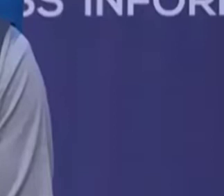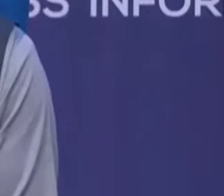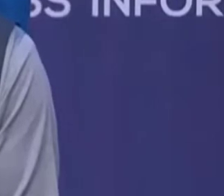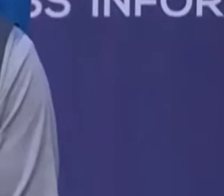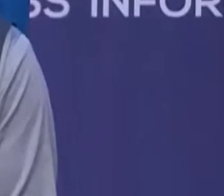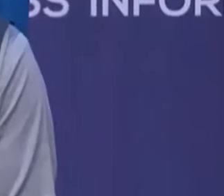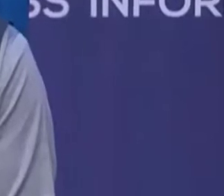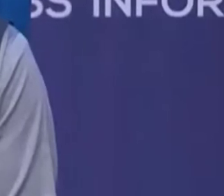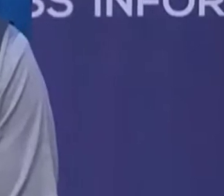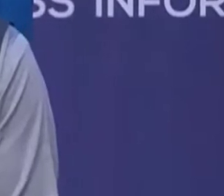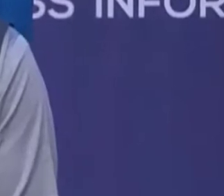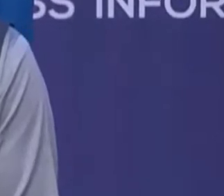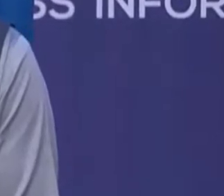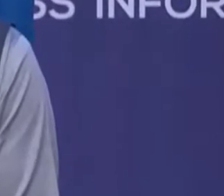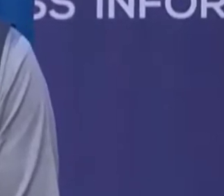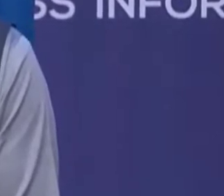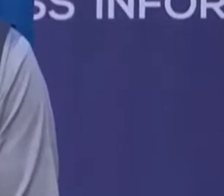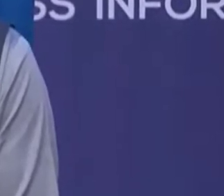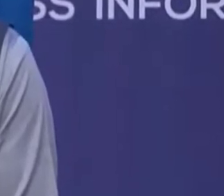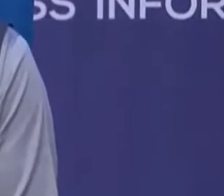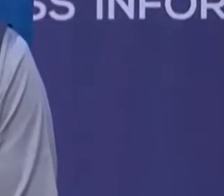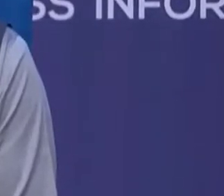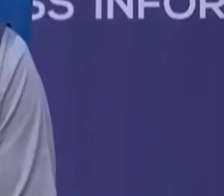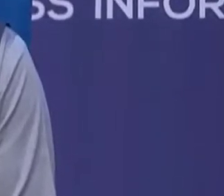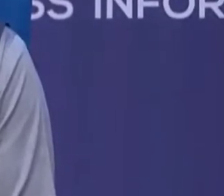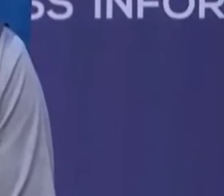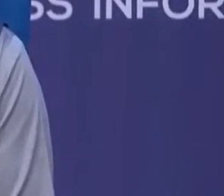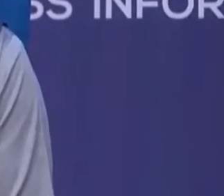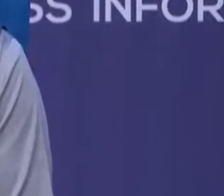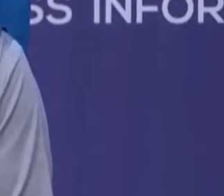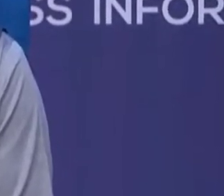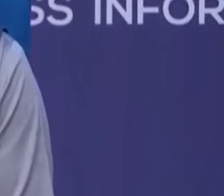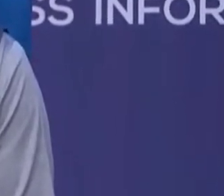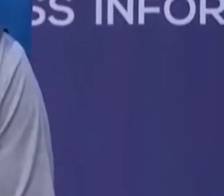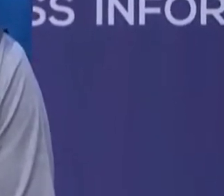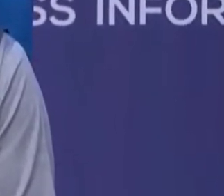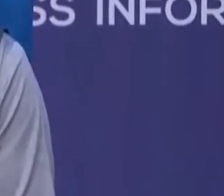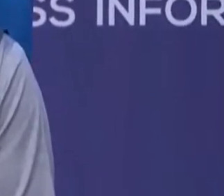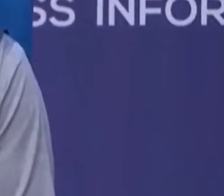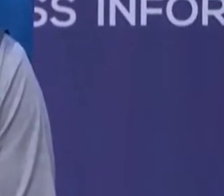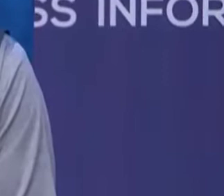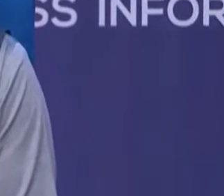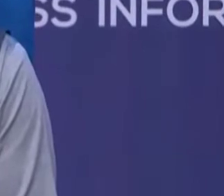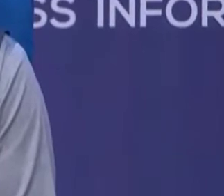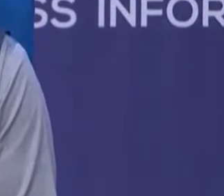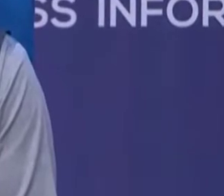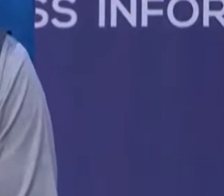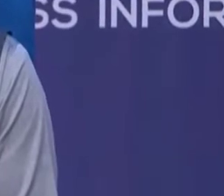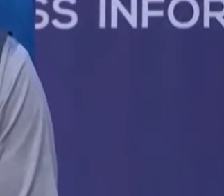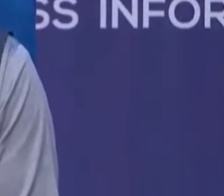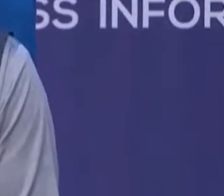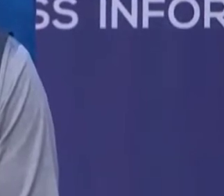पंचायती राज को लेकर कुछ निर्णय किए गए हैं जिससे मैं आपको अवगत करवाने आया हूं।